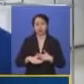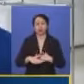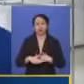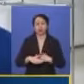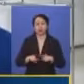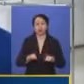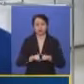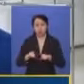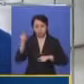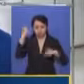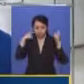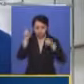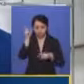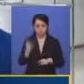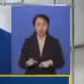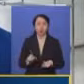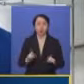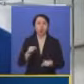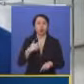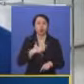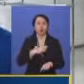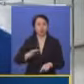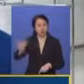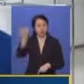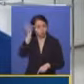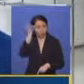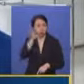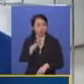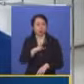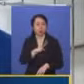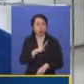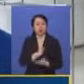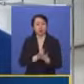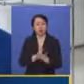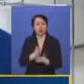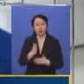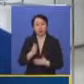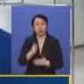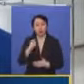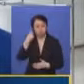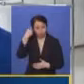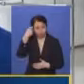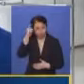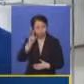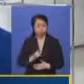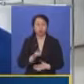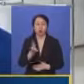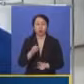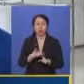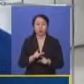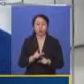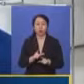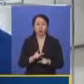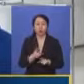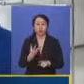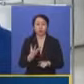бы человека, творчество, что обо мне вспомнили, что, оказывается, заслуги учитываются. Но это, с одной